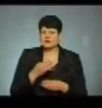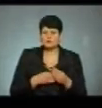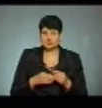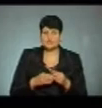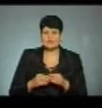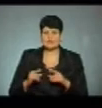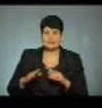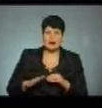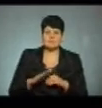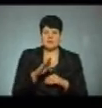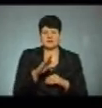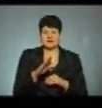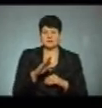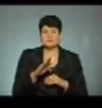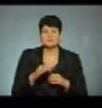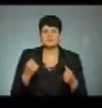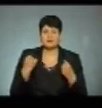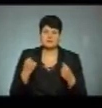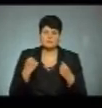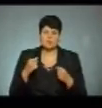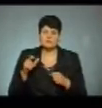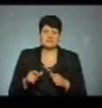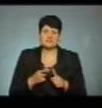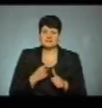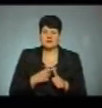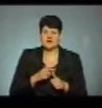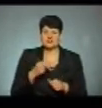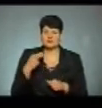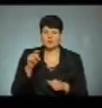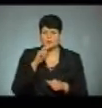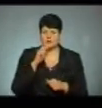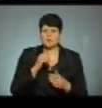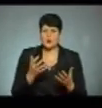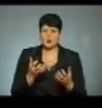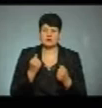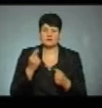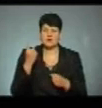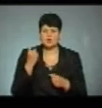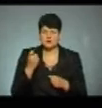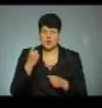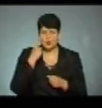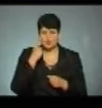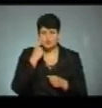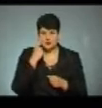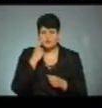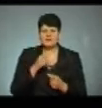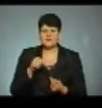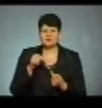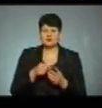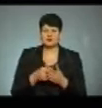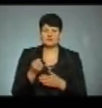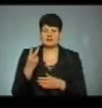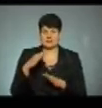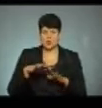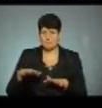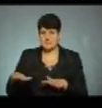на санкороликах, спортсмен за звання чемпіона України отримує 100 залікових очок і так відповідно до 12-го місця.